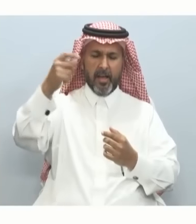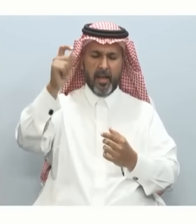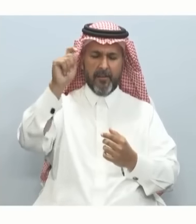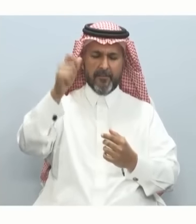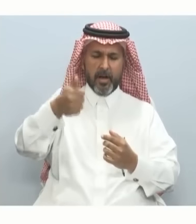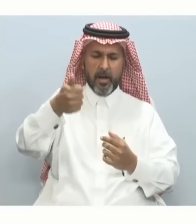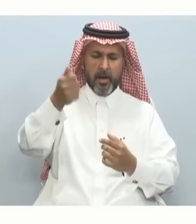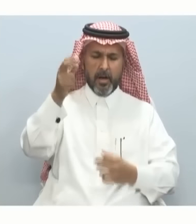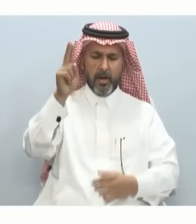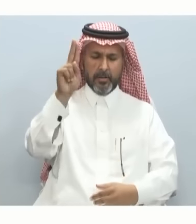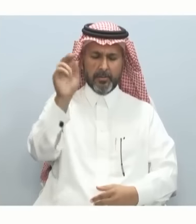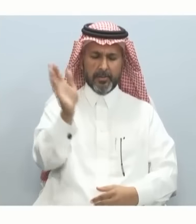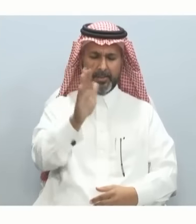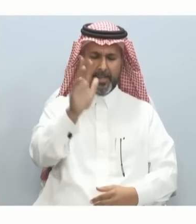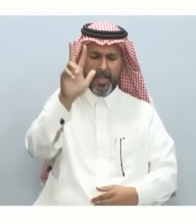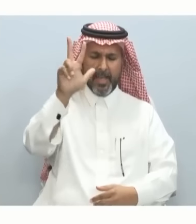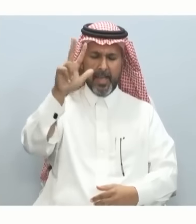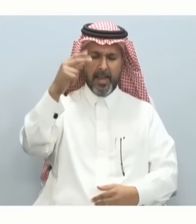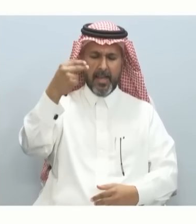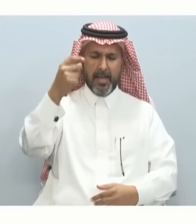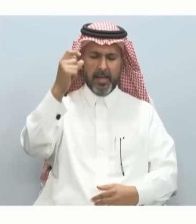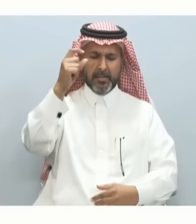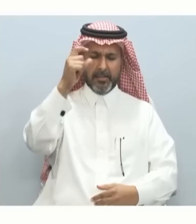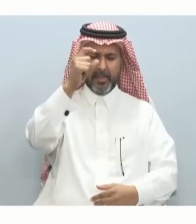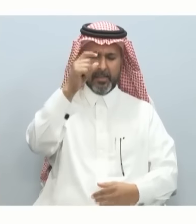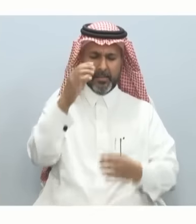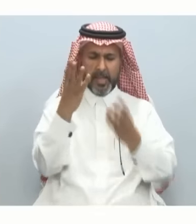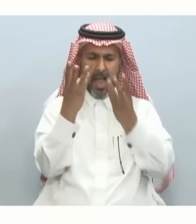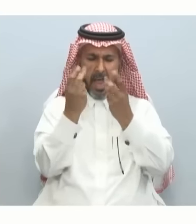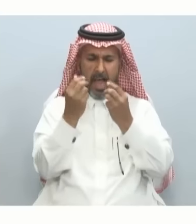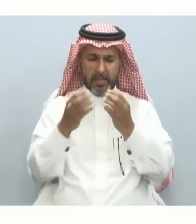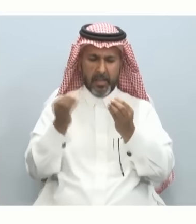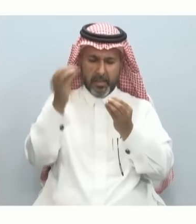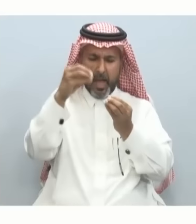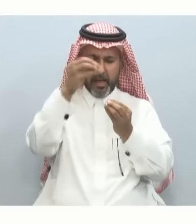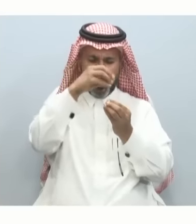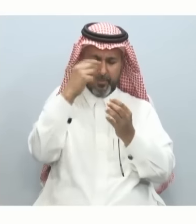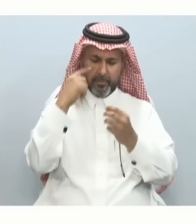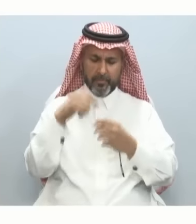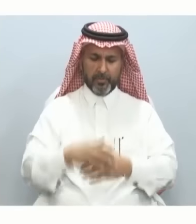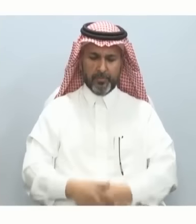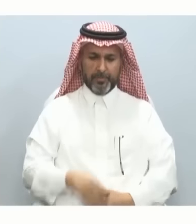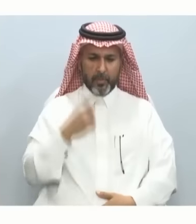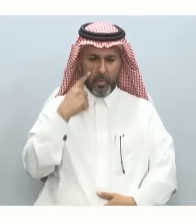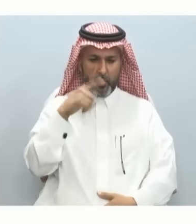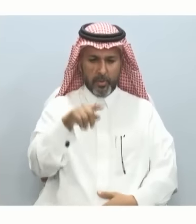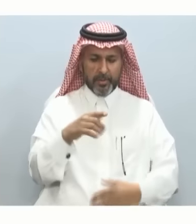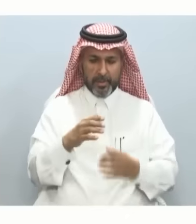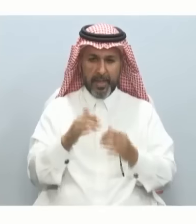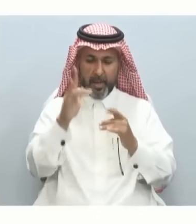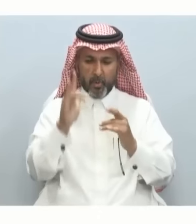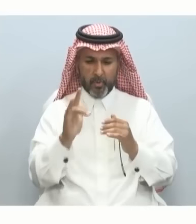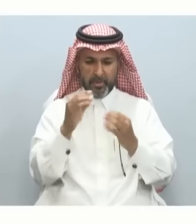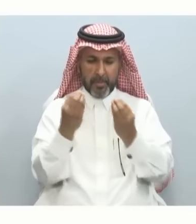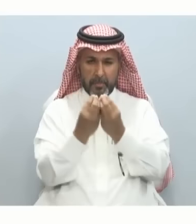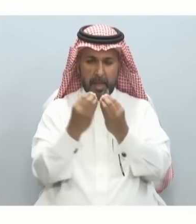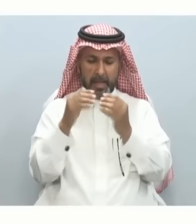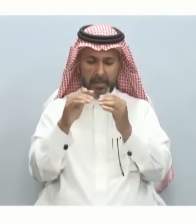24 طاوله بكم طريقه يستطيع المعلم ترتيب هذه الطاولات على شكل صفوف